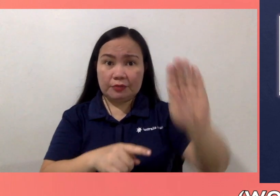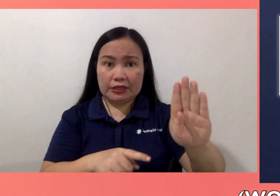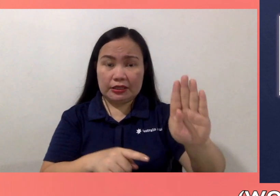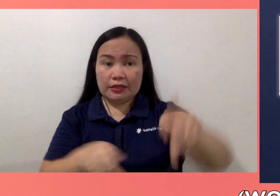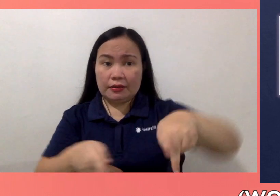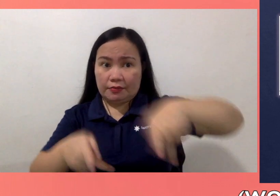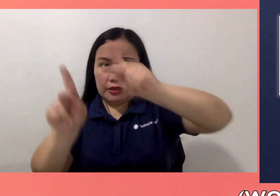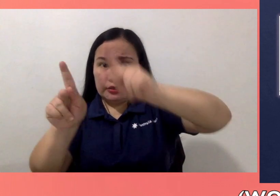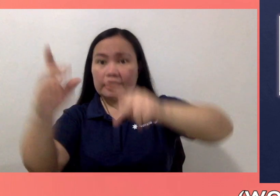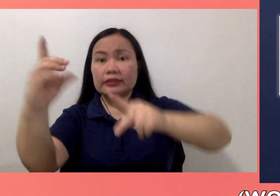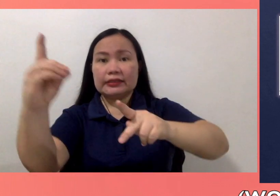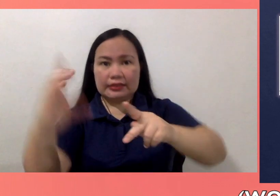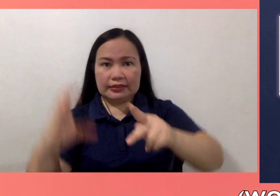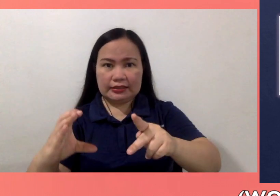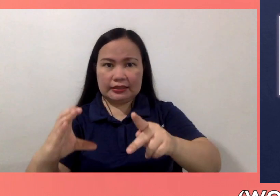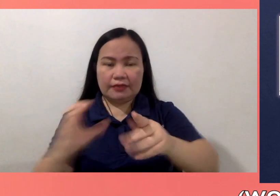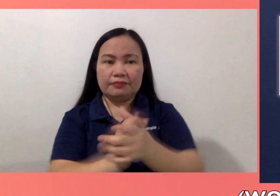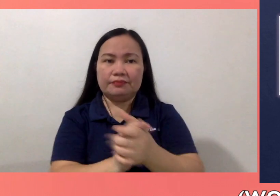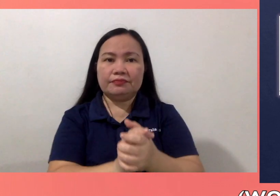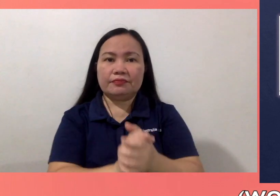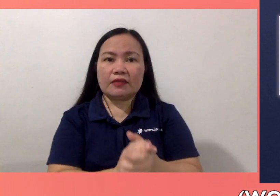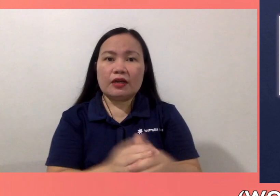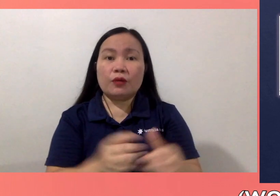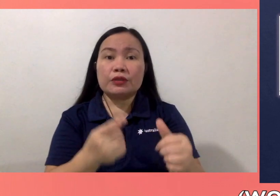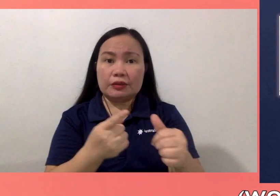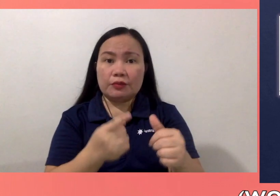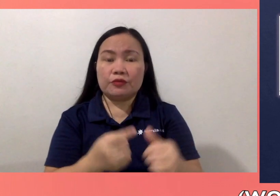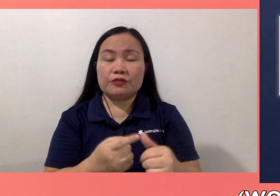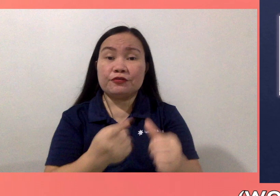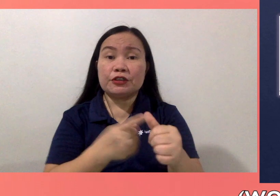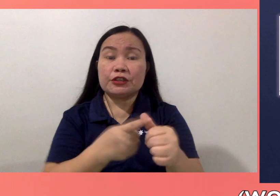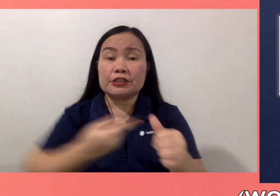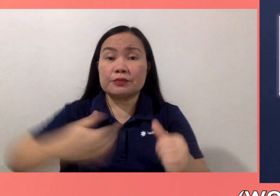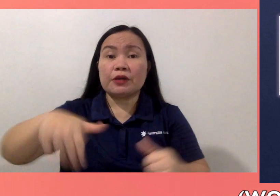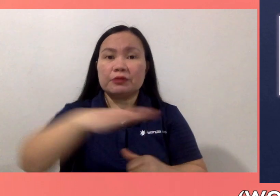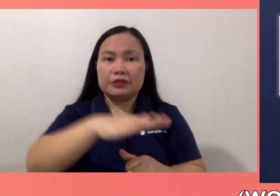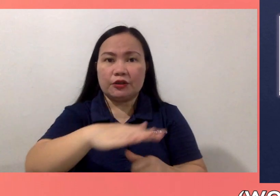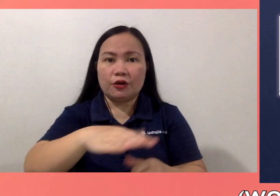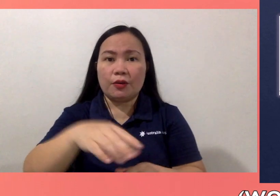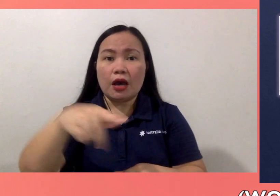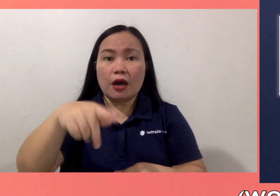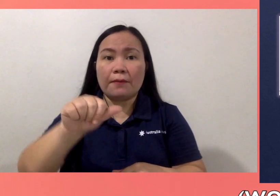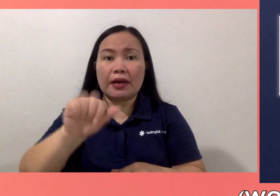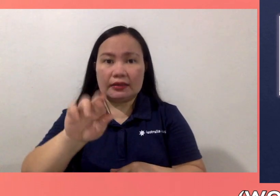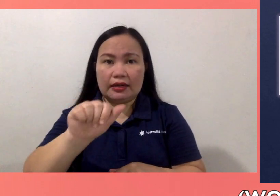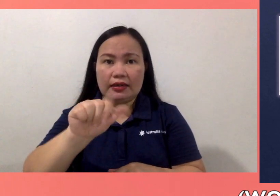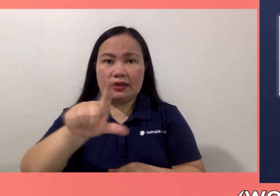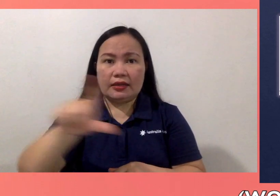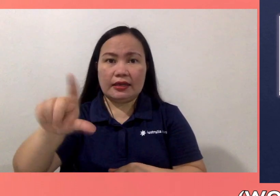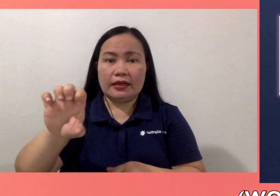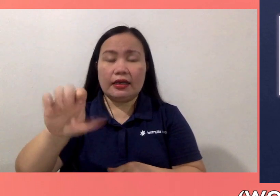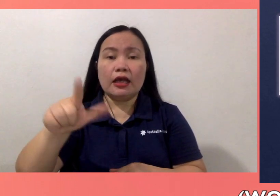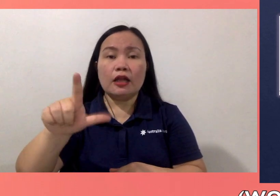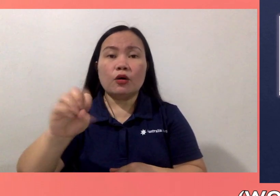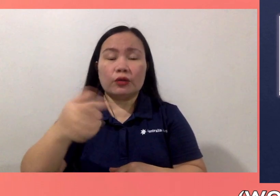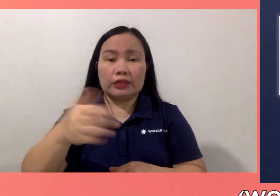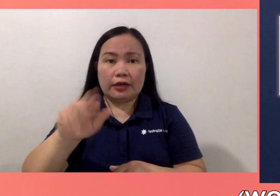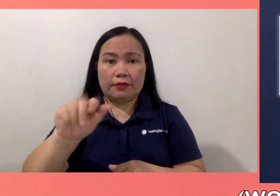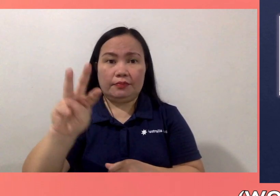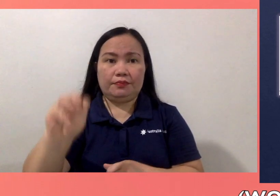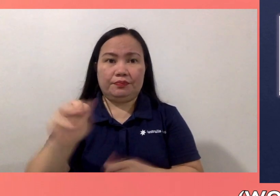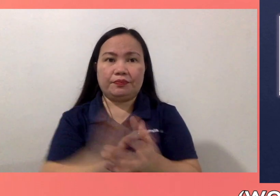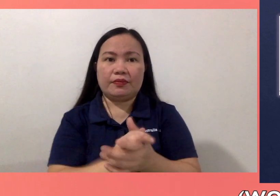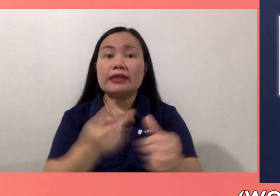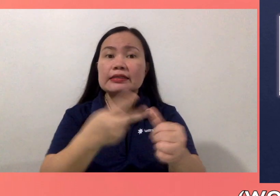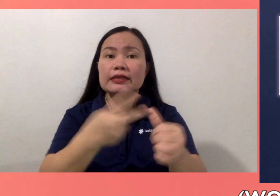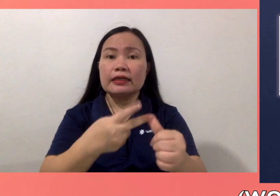DC. Yun yung unang property ng parallelogram natin. Pangalawa,